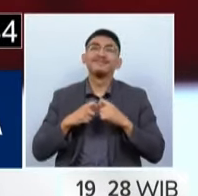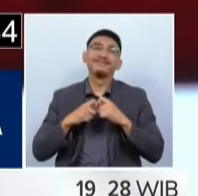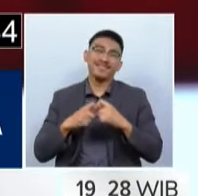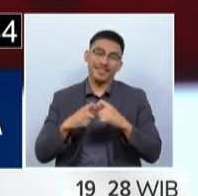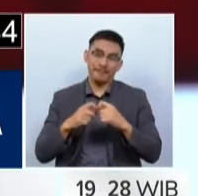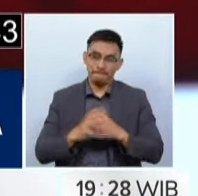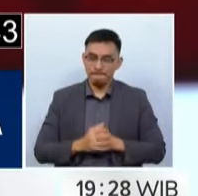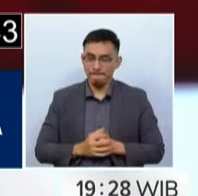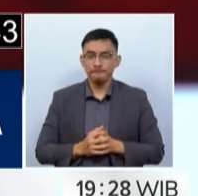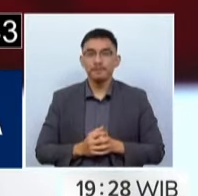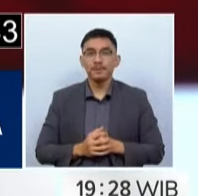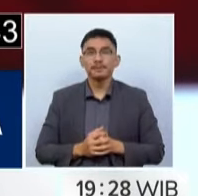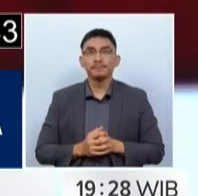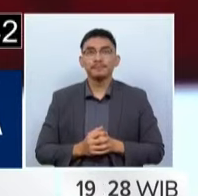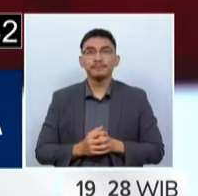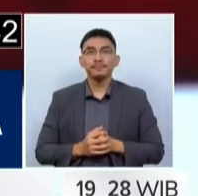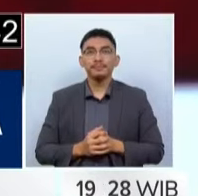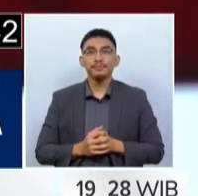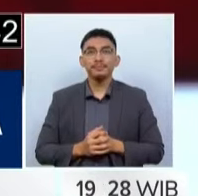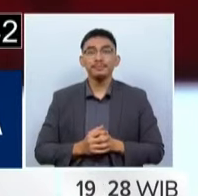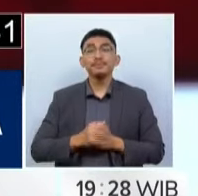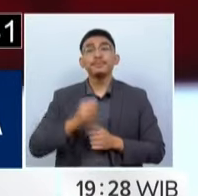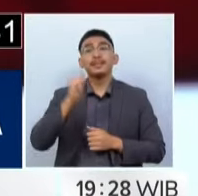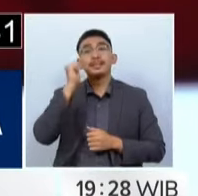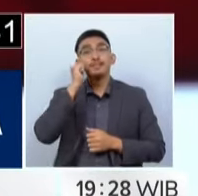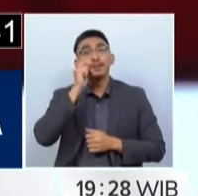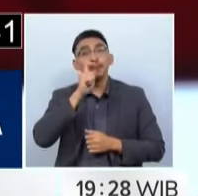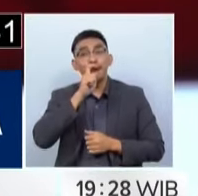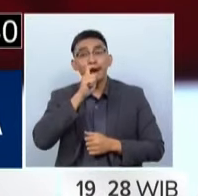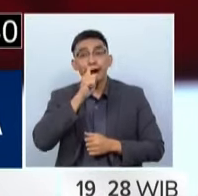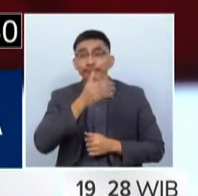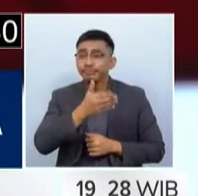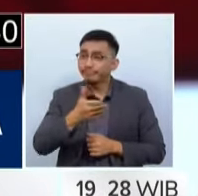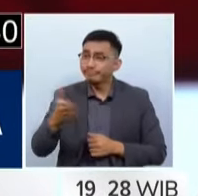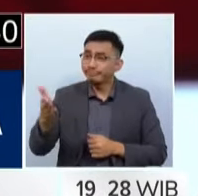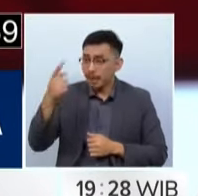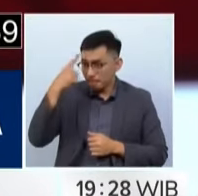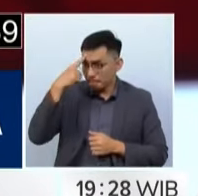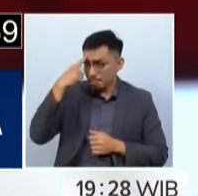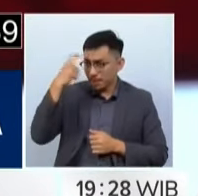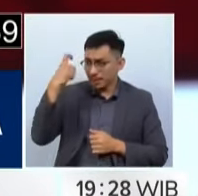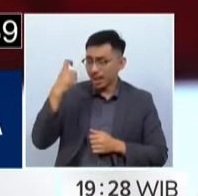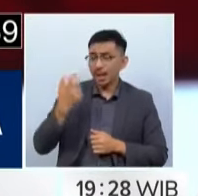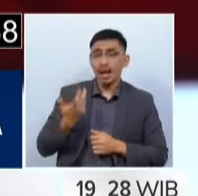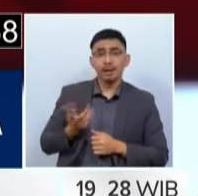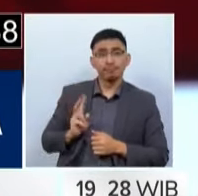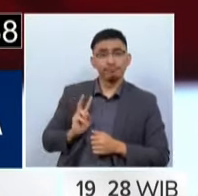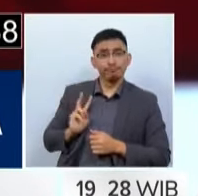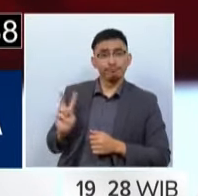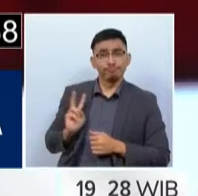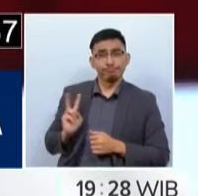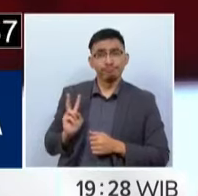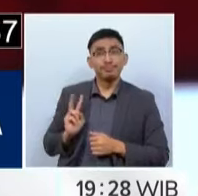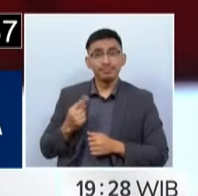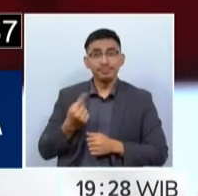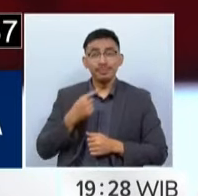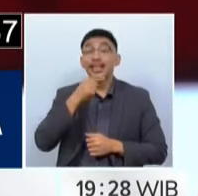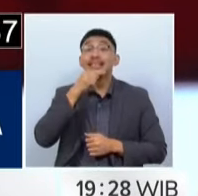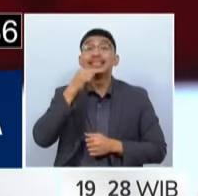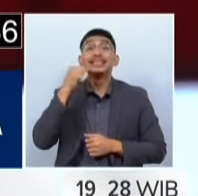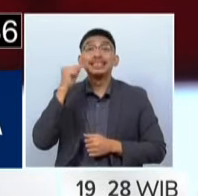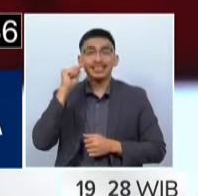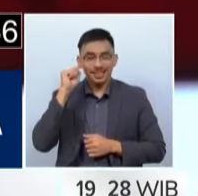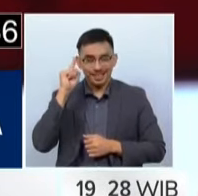ketika kepercayaan dari ibu dan bapak saudara sekalian diberikan kepada kami maka kami Insyaallah akan